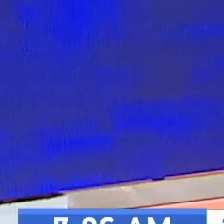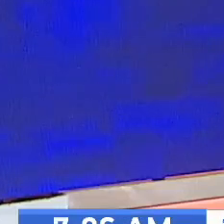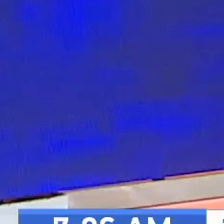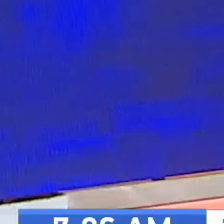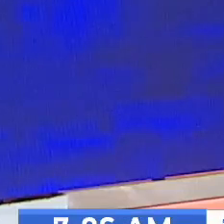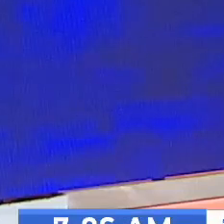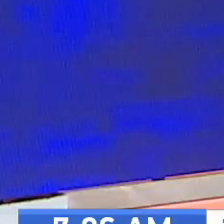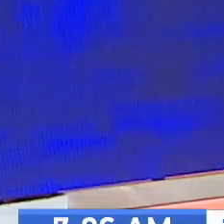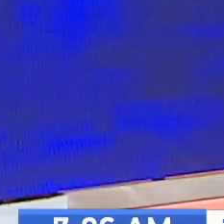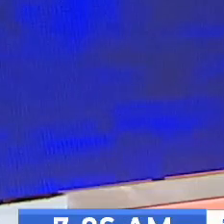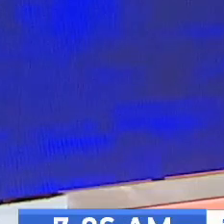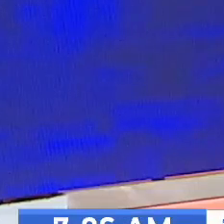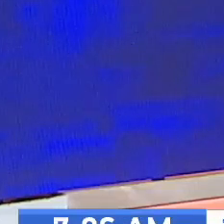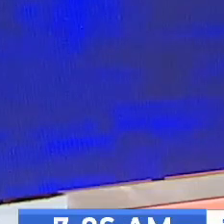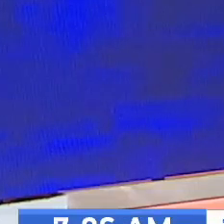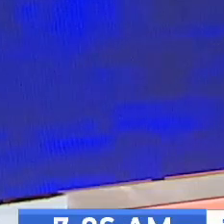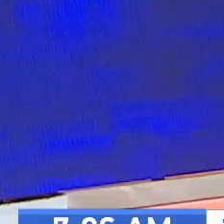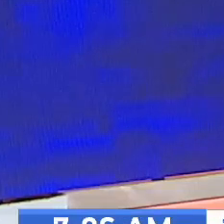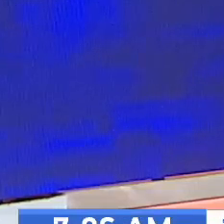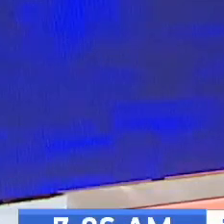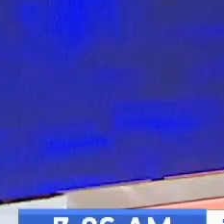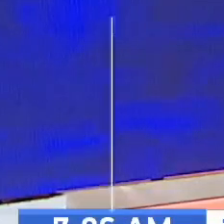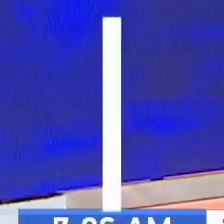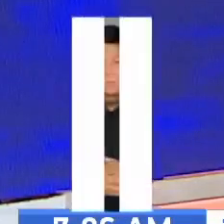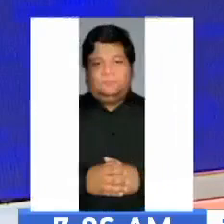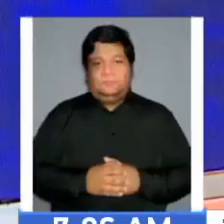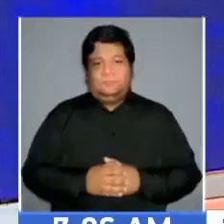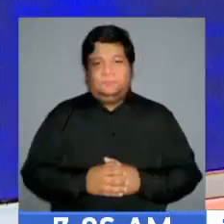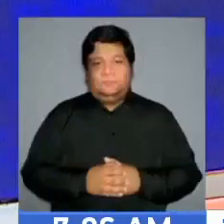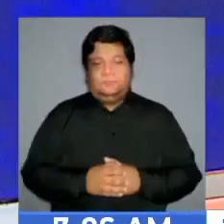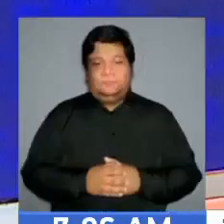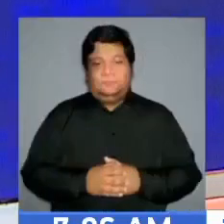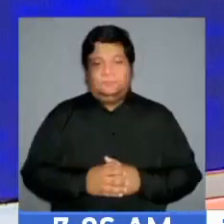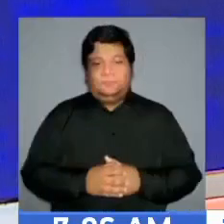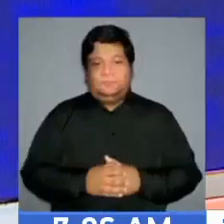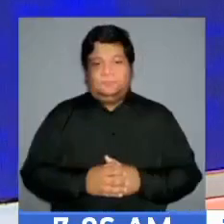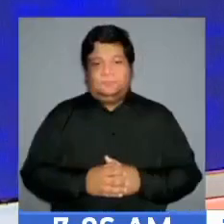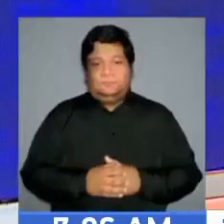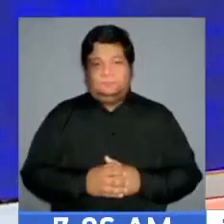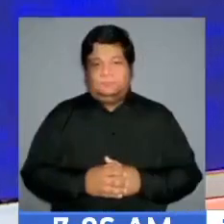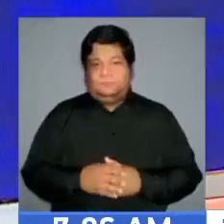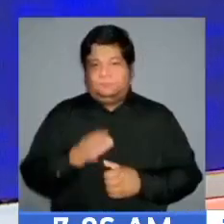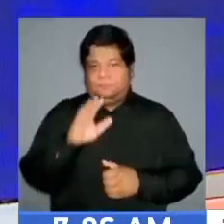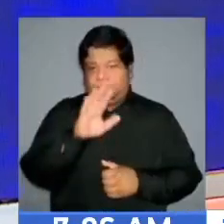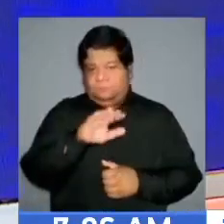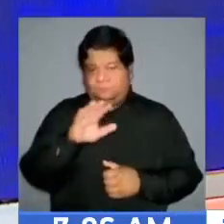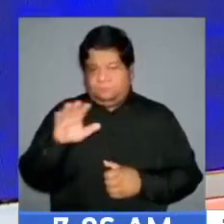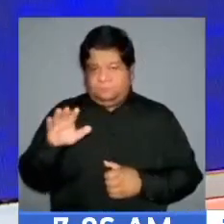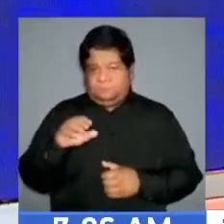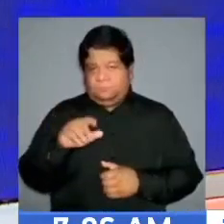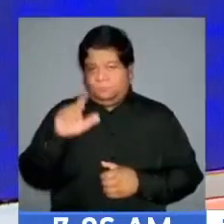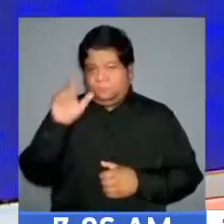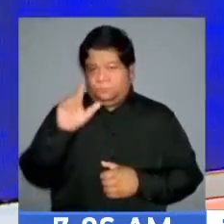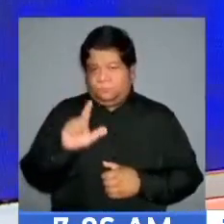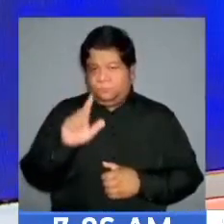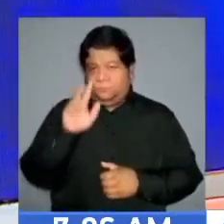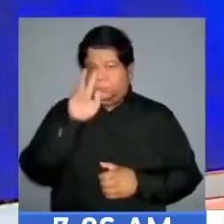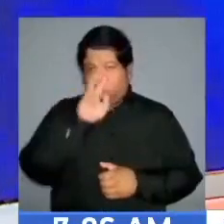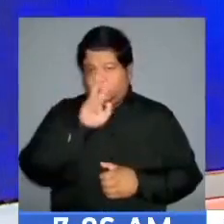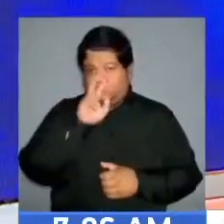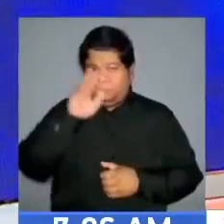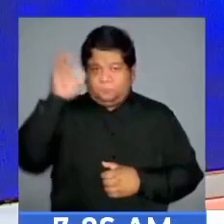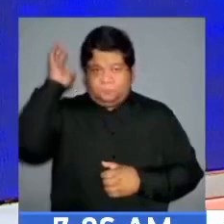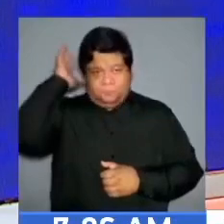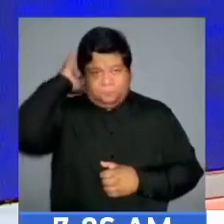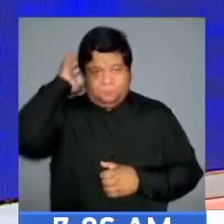ig ramdamin masamang panahon sa ilang lugar sa Luzon Visayas at Mindanao gaya nor Samar marami Pam ang